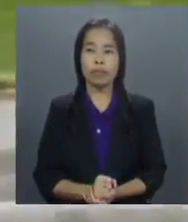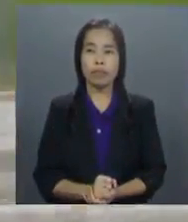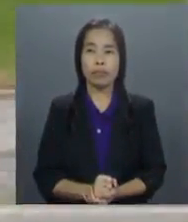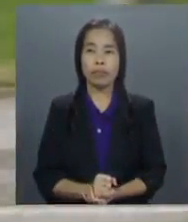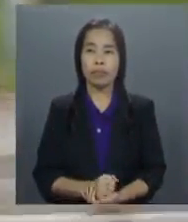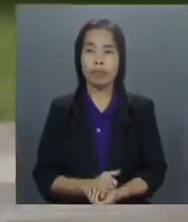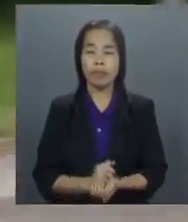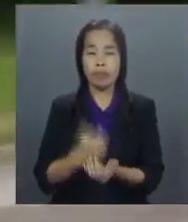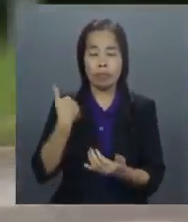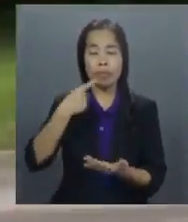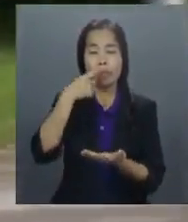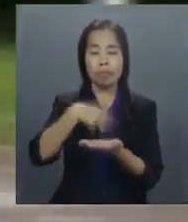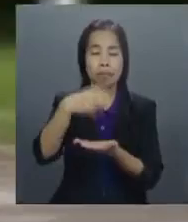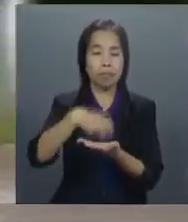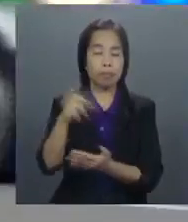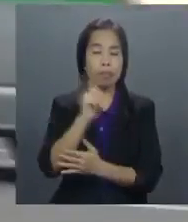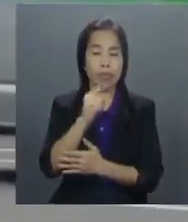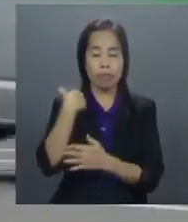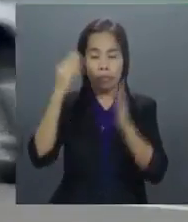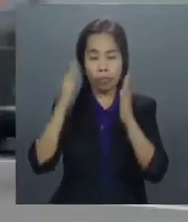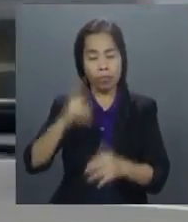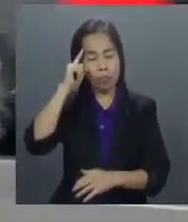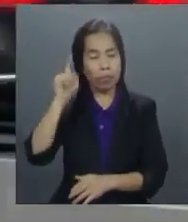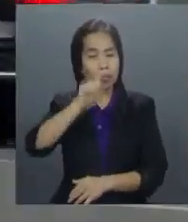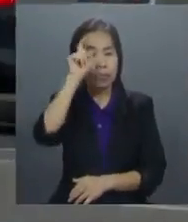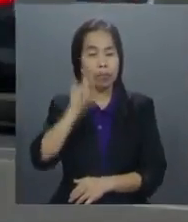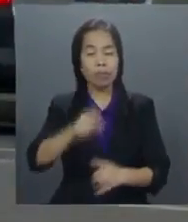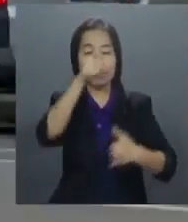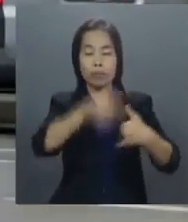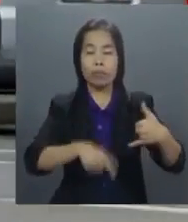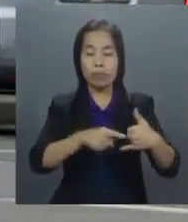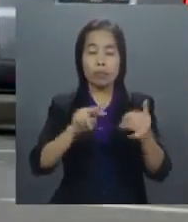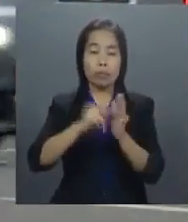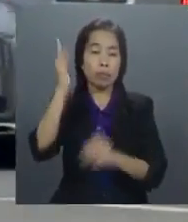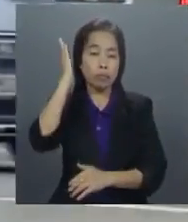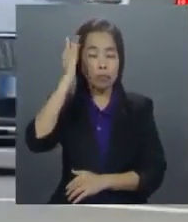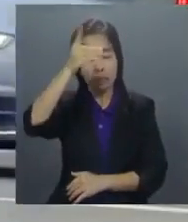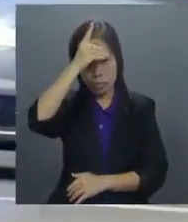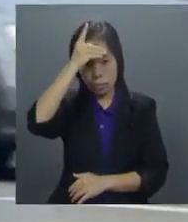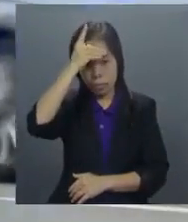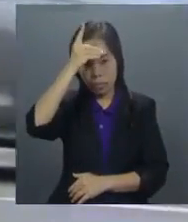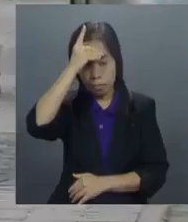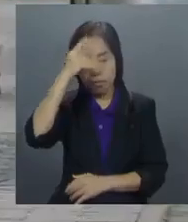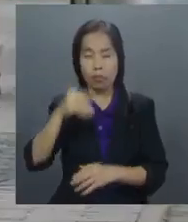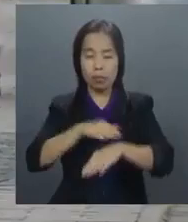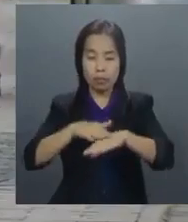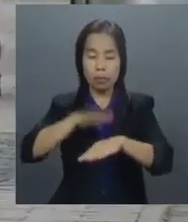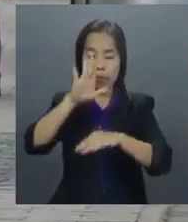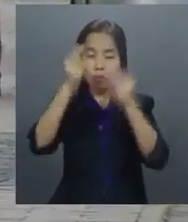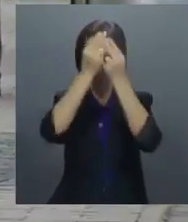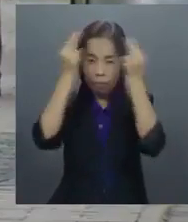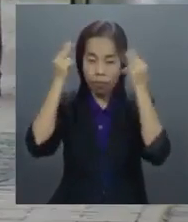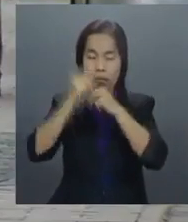มีรายงานในเวลาต่อมาว่าผู้ต้องสงสัยที่ก่อเหตุสะเทือนขวัญ นั้นเป็นชายชาวเยอรมันเชื้อสายอิหร่านอายุ18